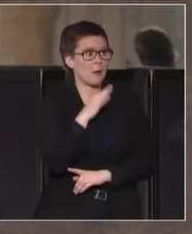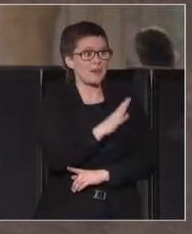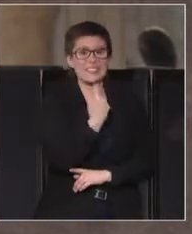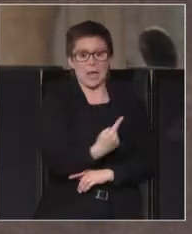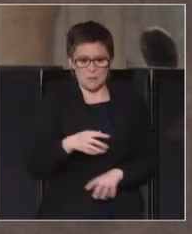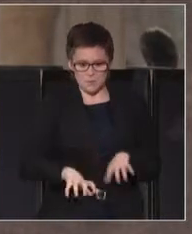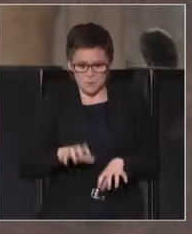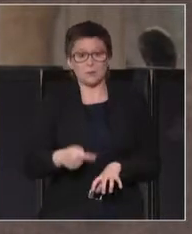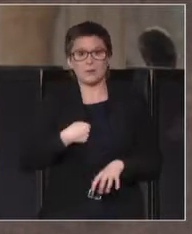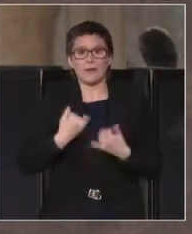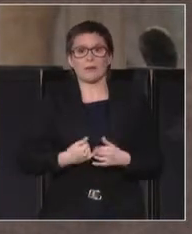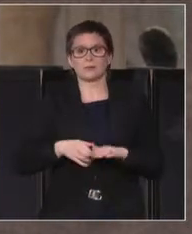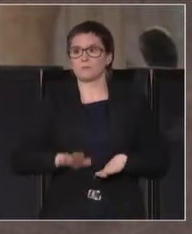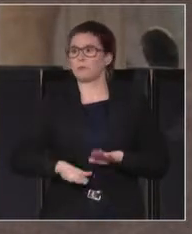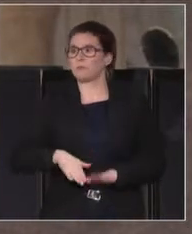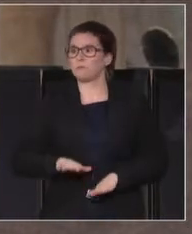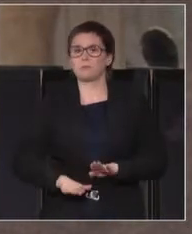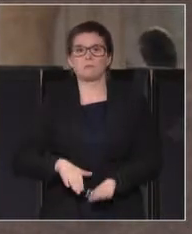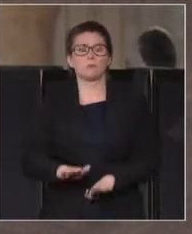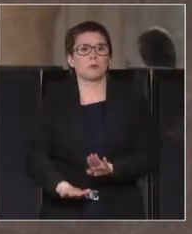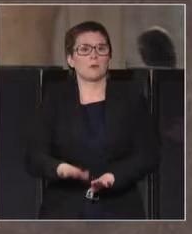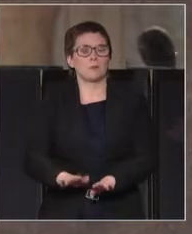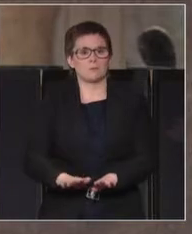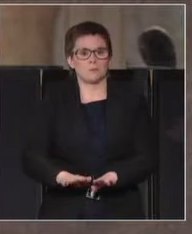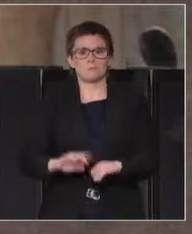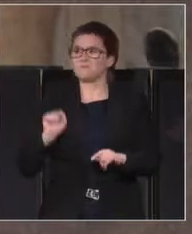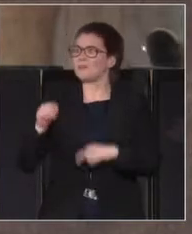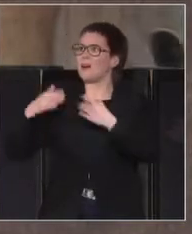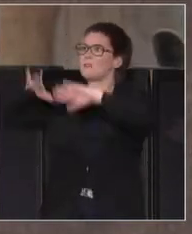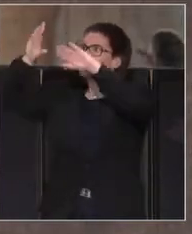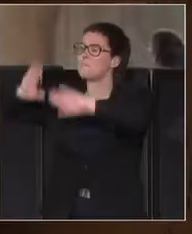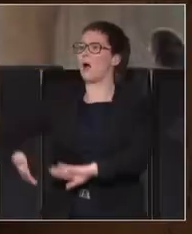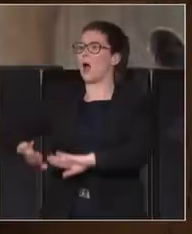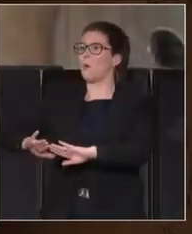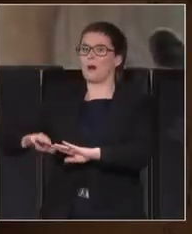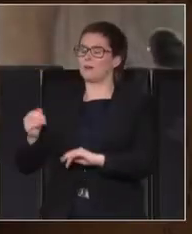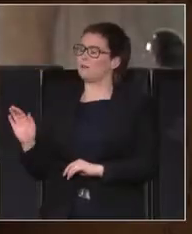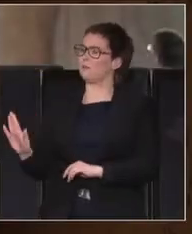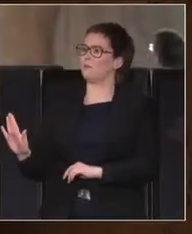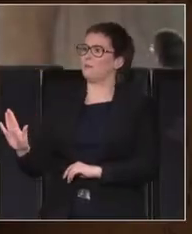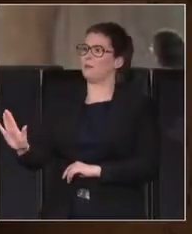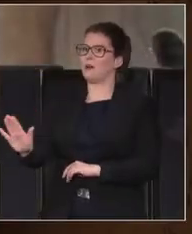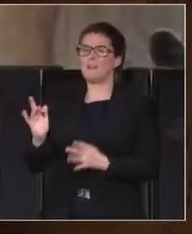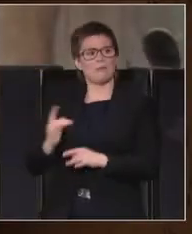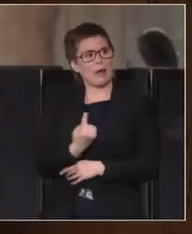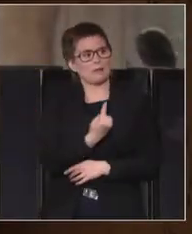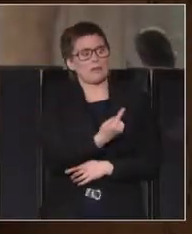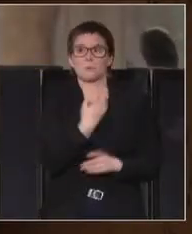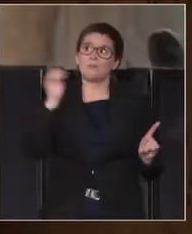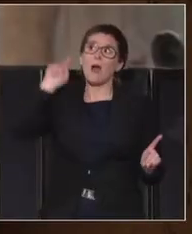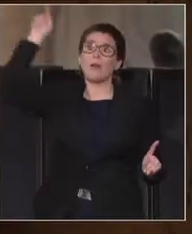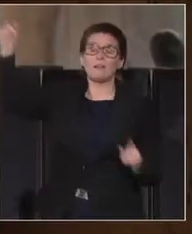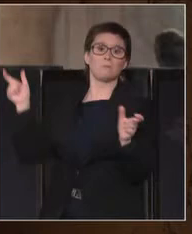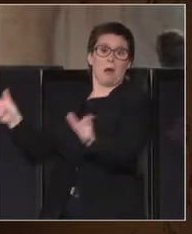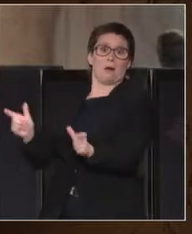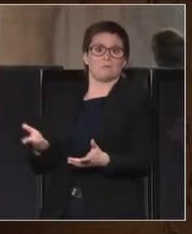hat. Meine Hände auf der Mauer, die ihn von dem Menschen trennte, als der er geboren wurde und ihn zu